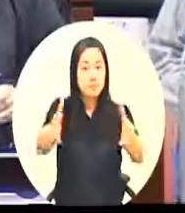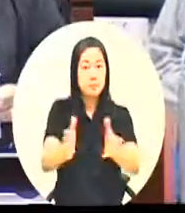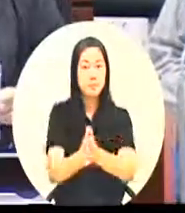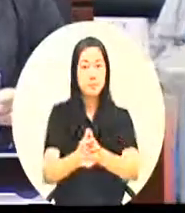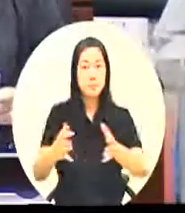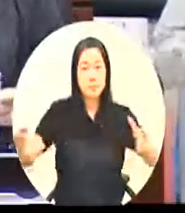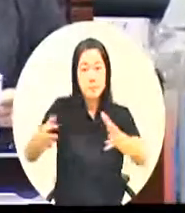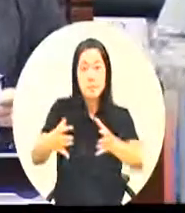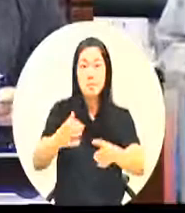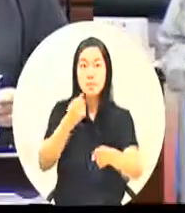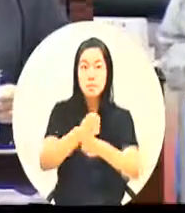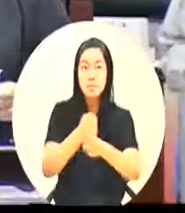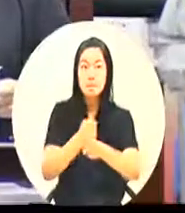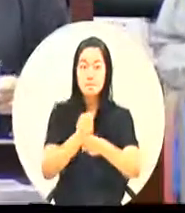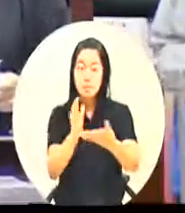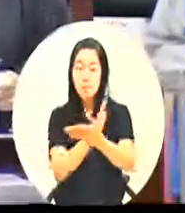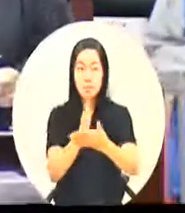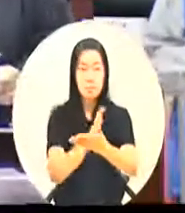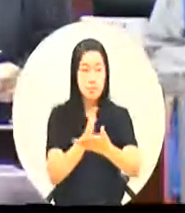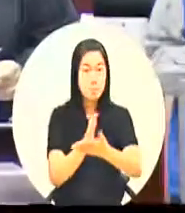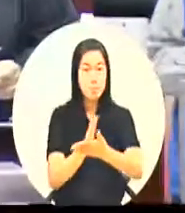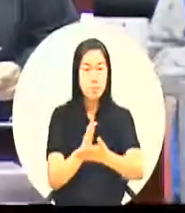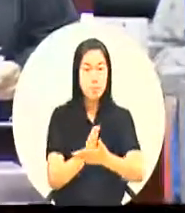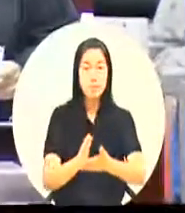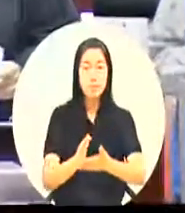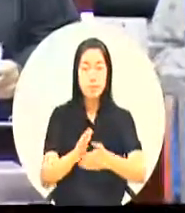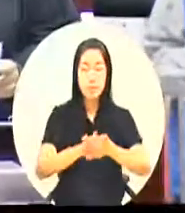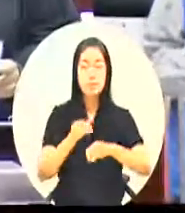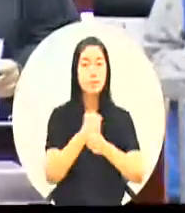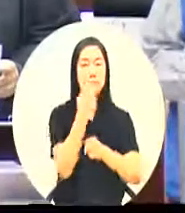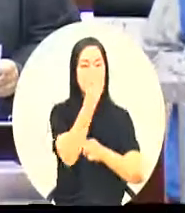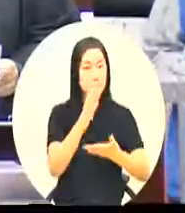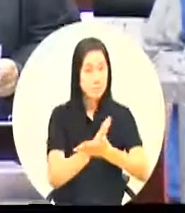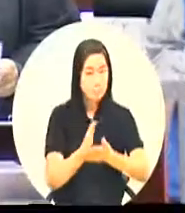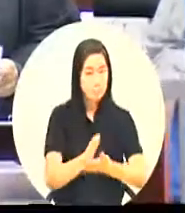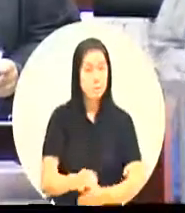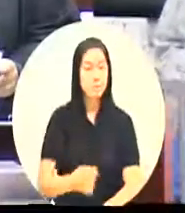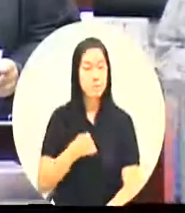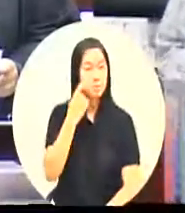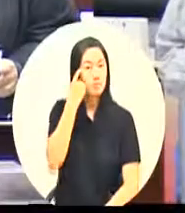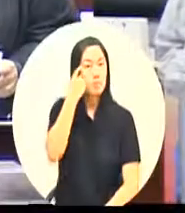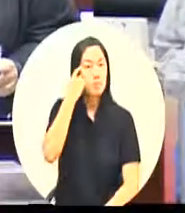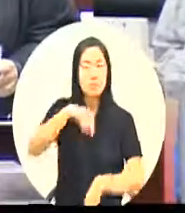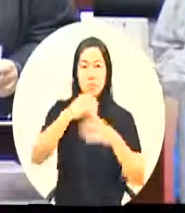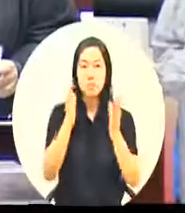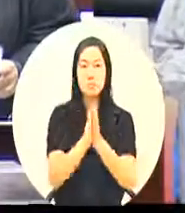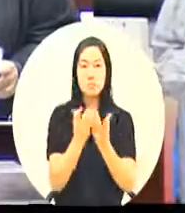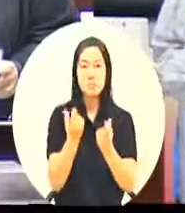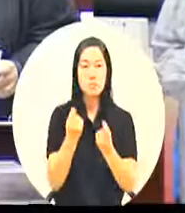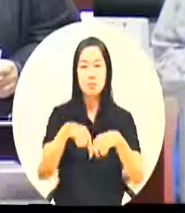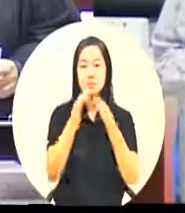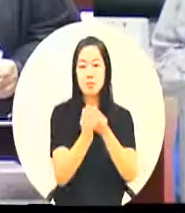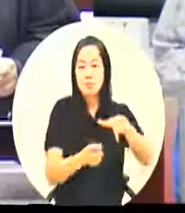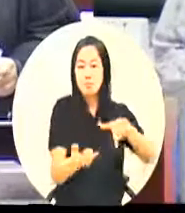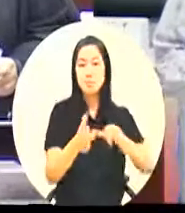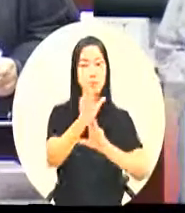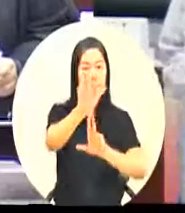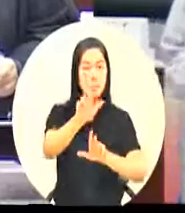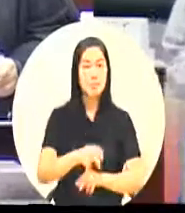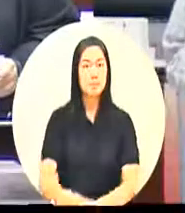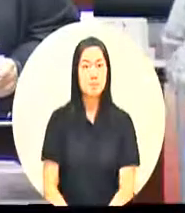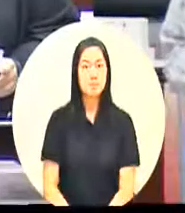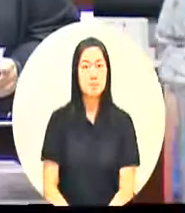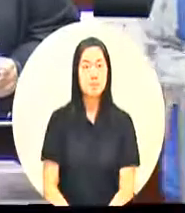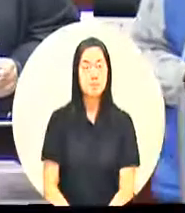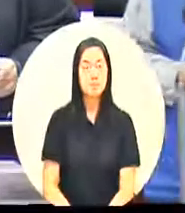伊规个迄个所有的工程的鉴定。那我觉得我们一切都是透明公开。该高雄